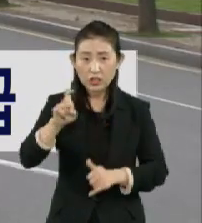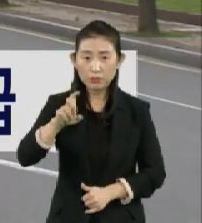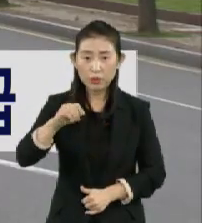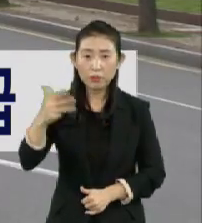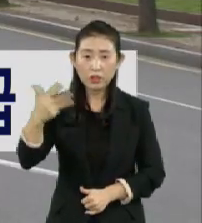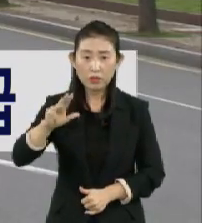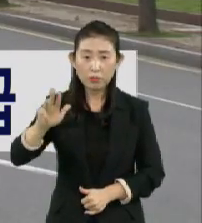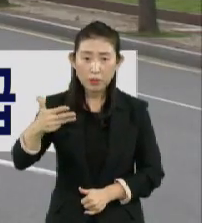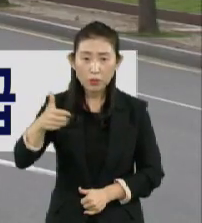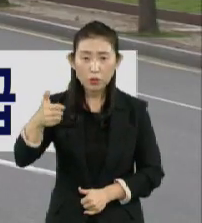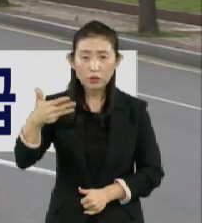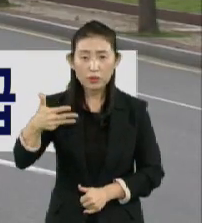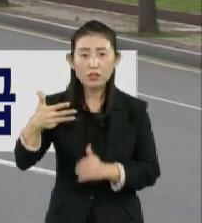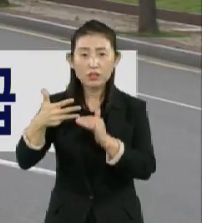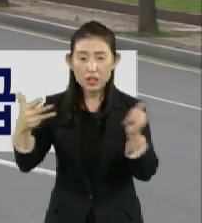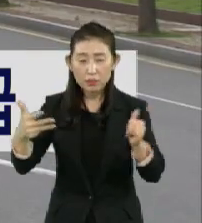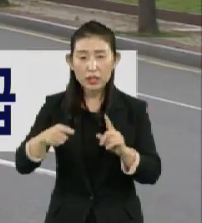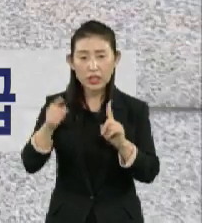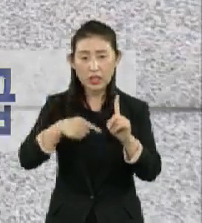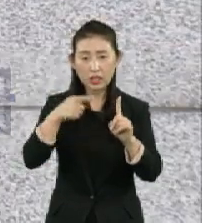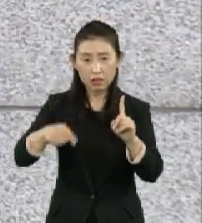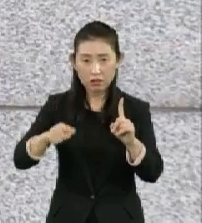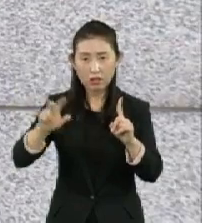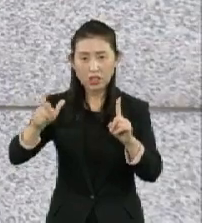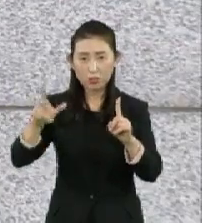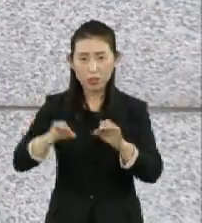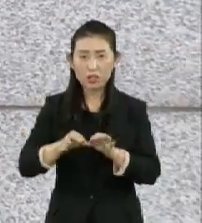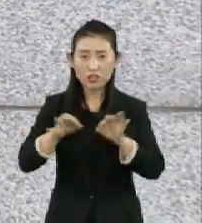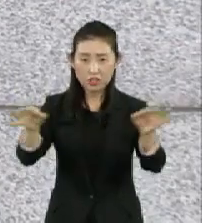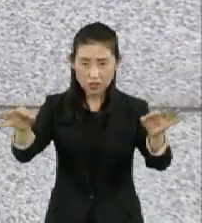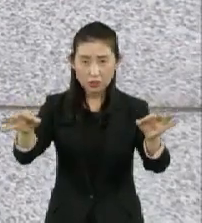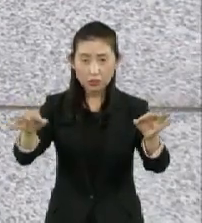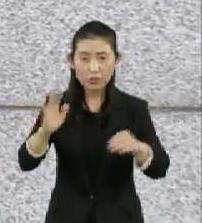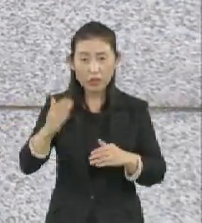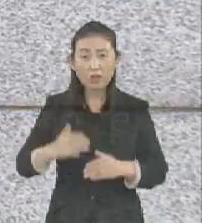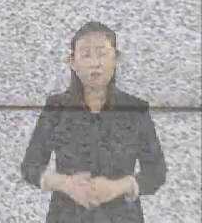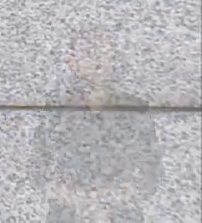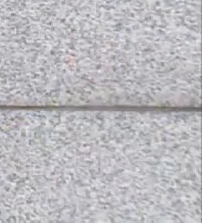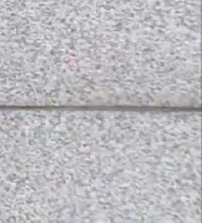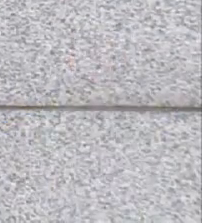시민 10만 8,858명에게 1인당 25만 원씩 지급됩니다.